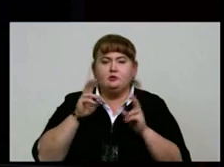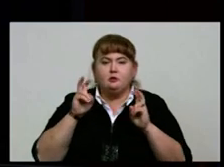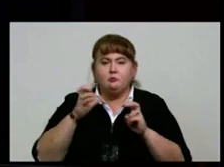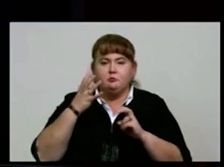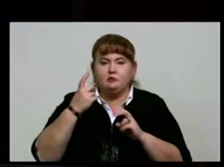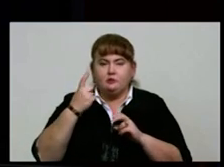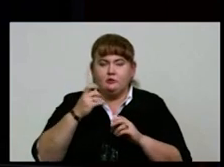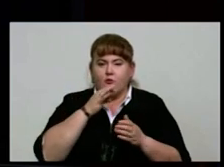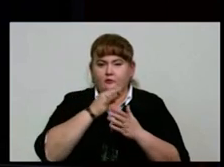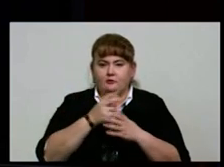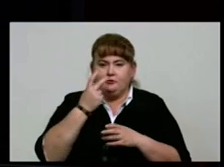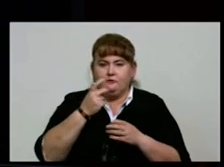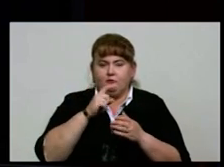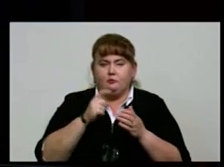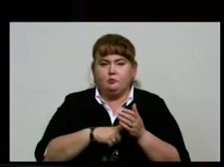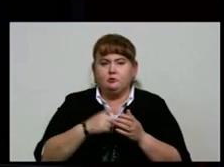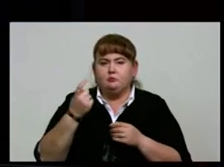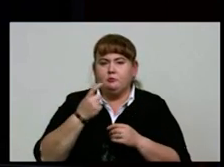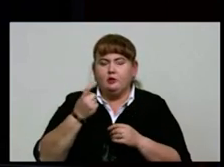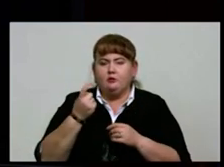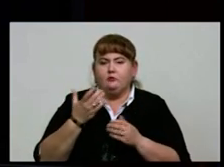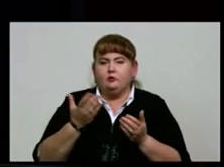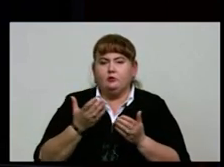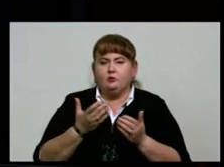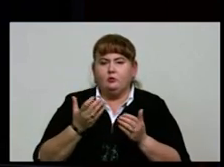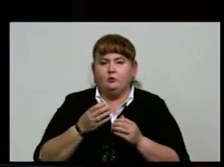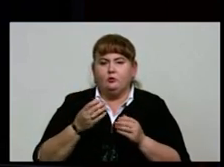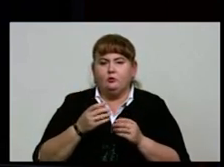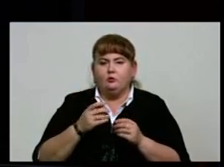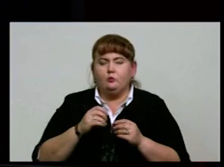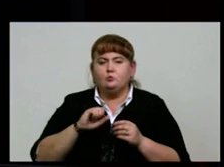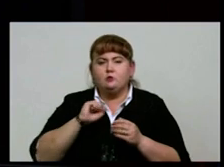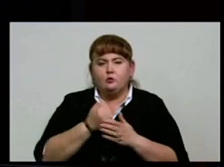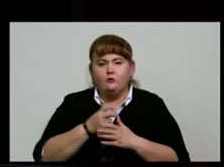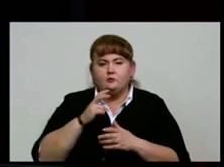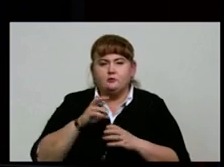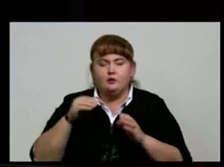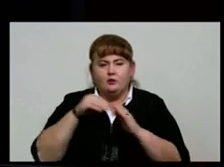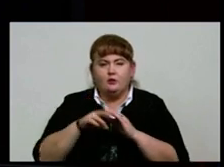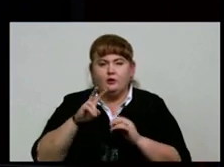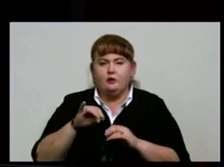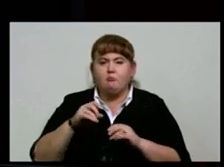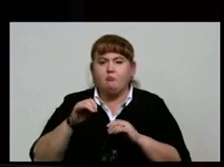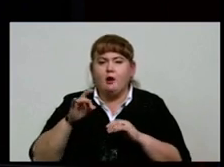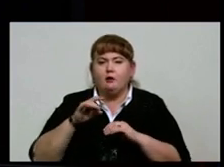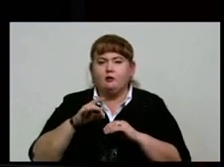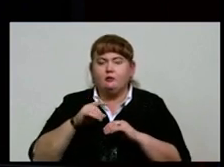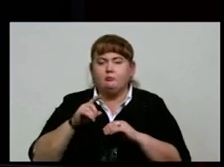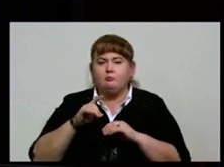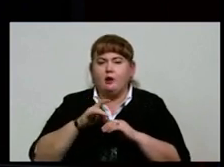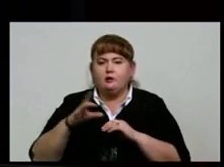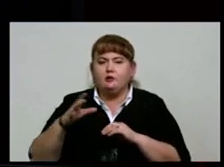и ответьте на два вопроса. Первый из которых: установится ли в вакууме магнитная стрелка компаса